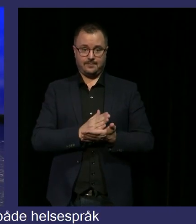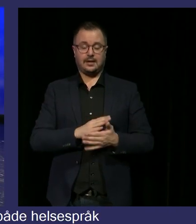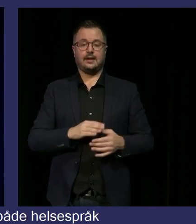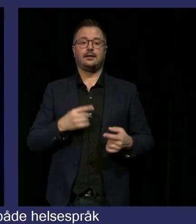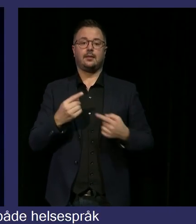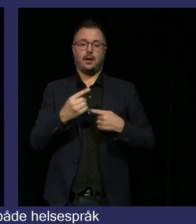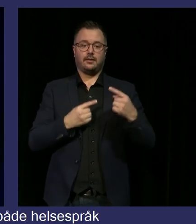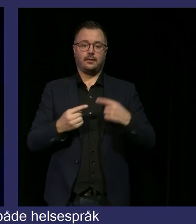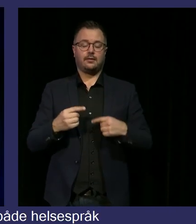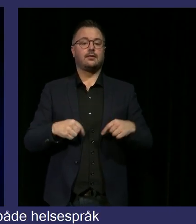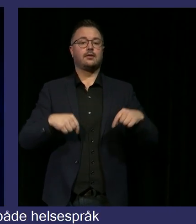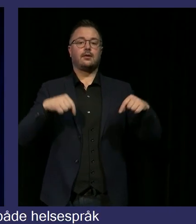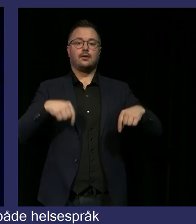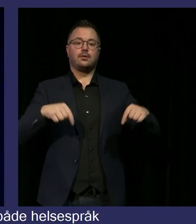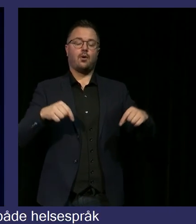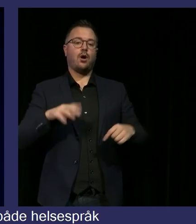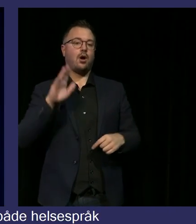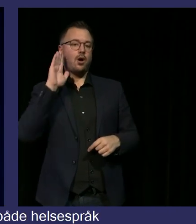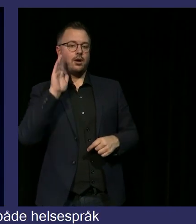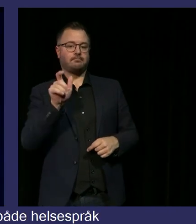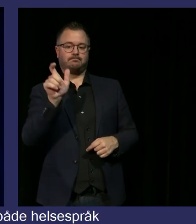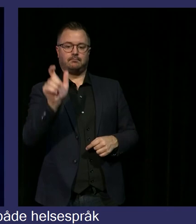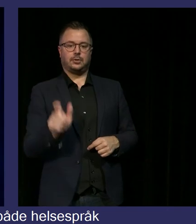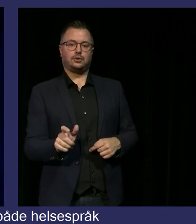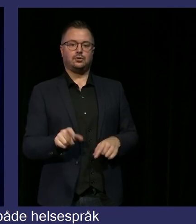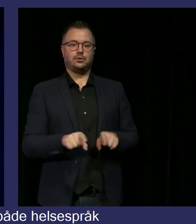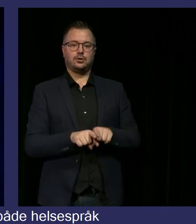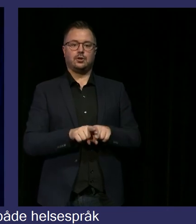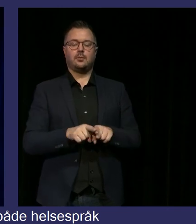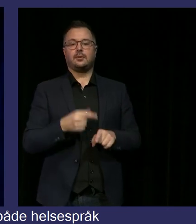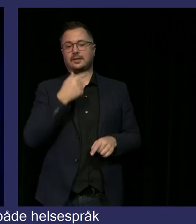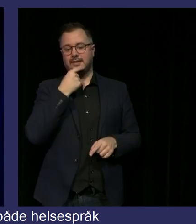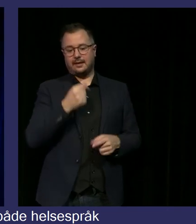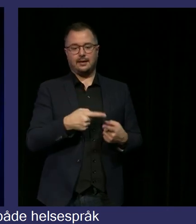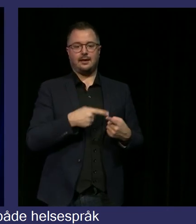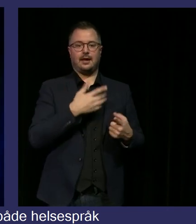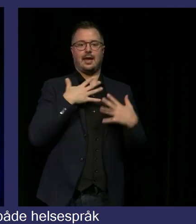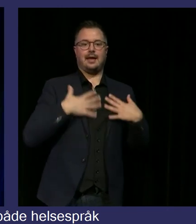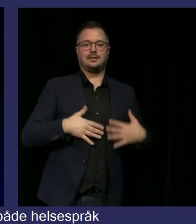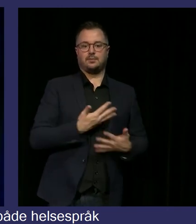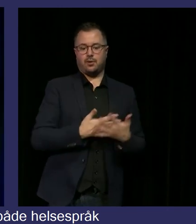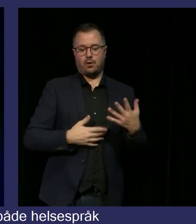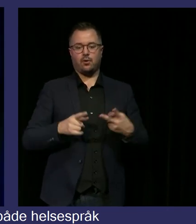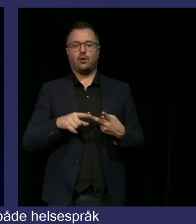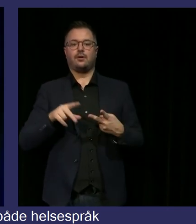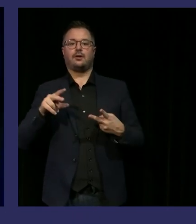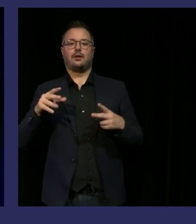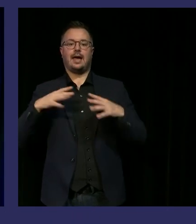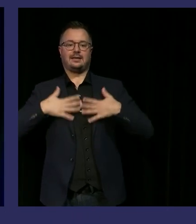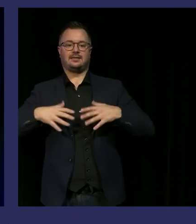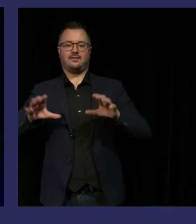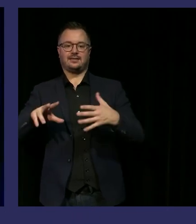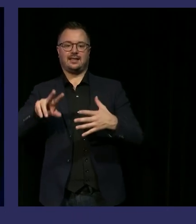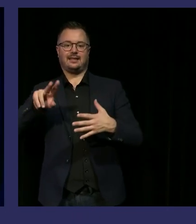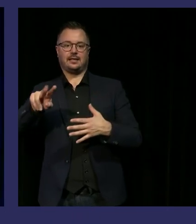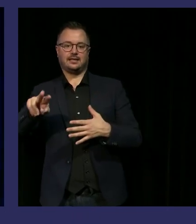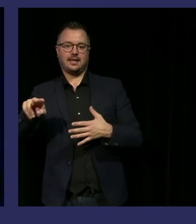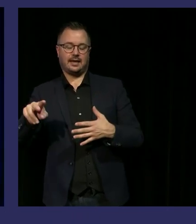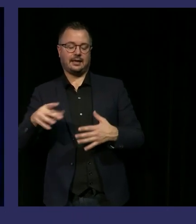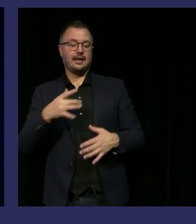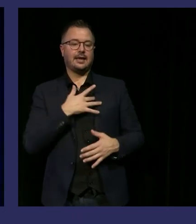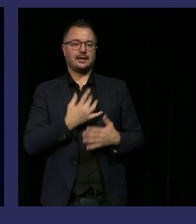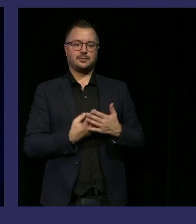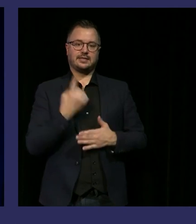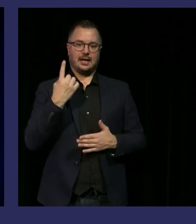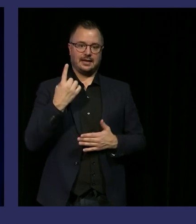Da skal vi høre fra en som vet mye om både helsespråk og digitalisering av helsevesenet, hjertespesialist